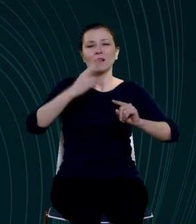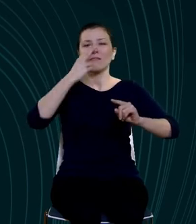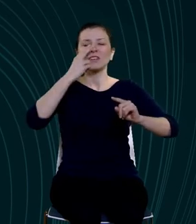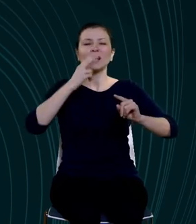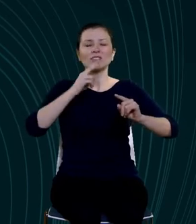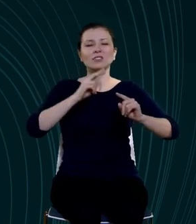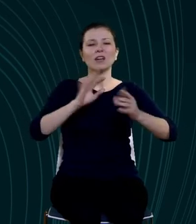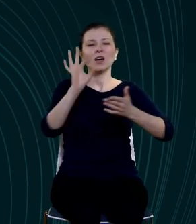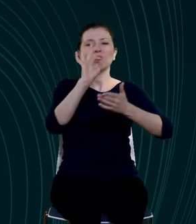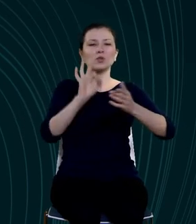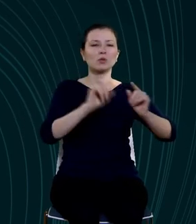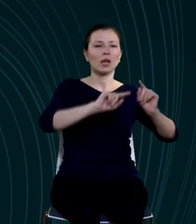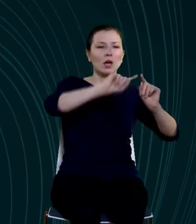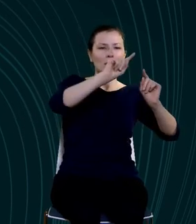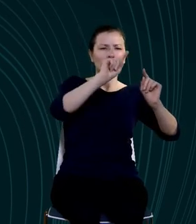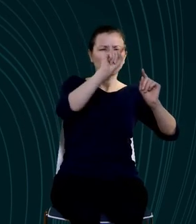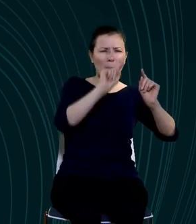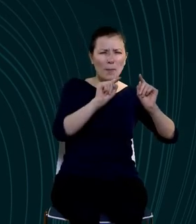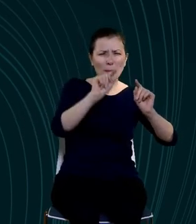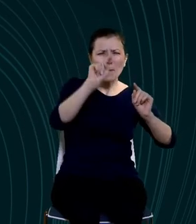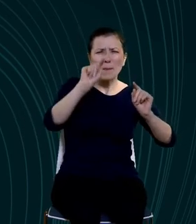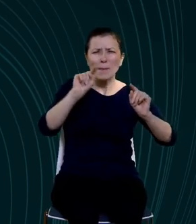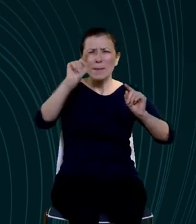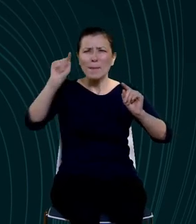widać mrowie punktów pomiarowych.